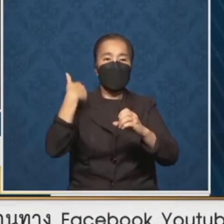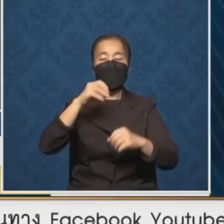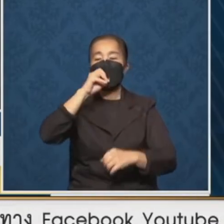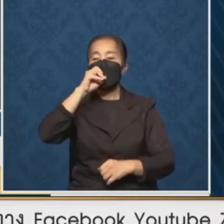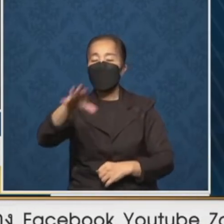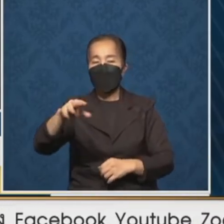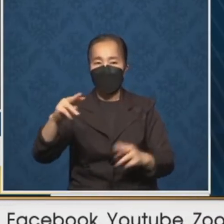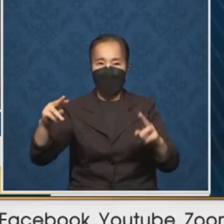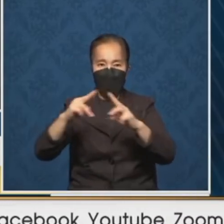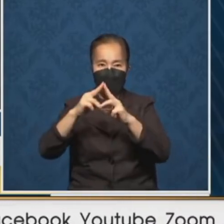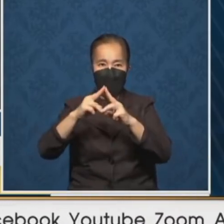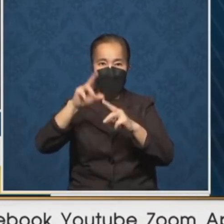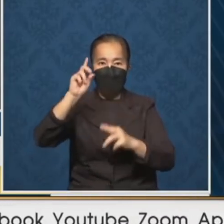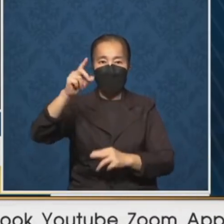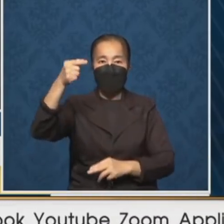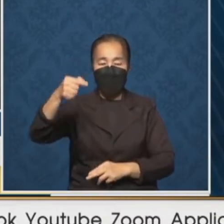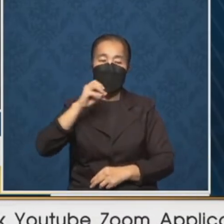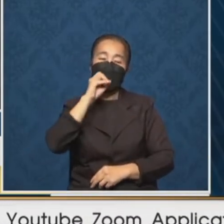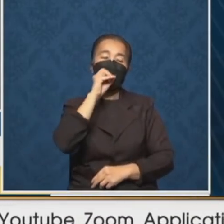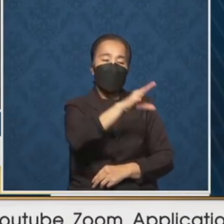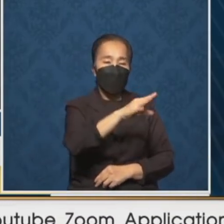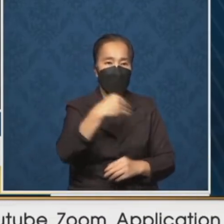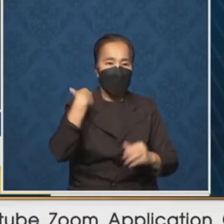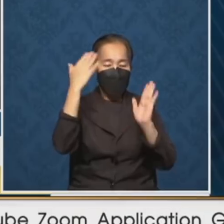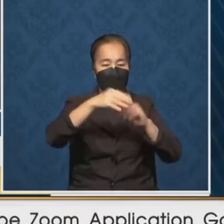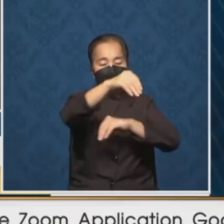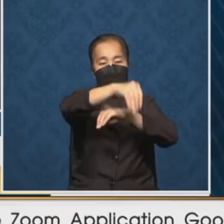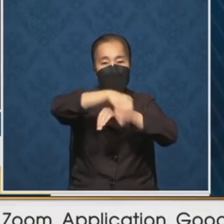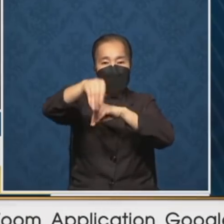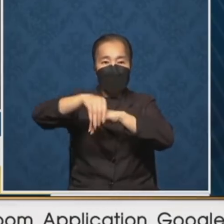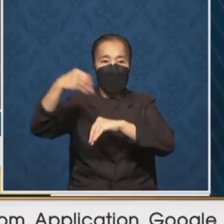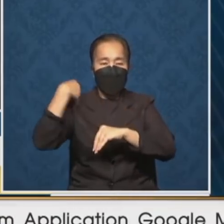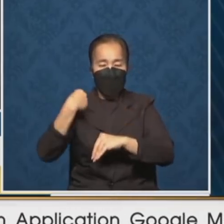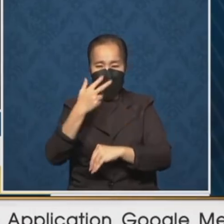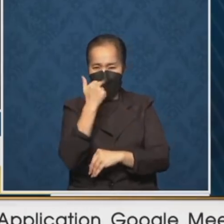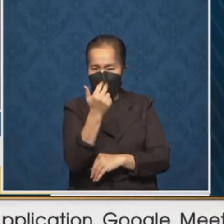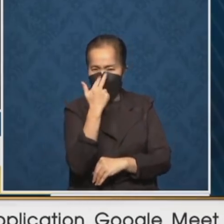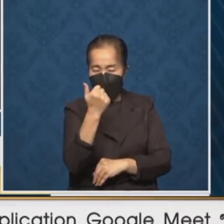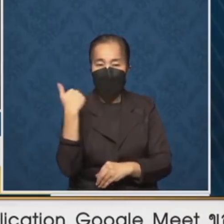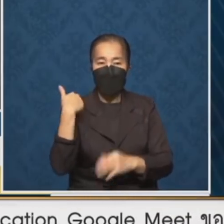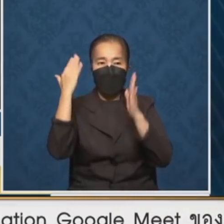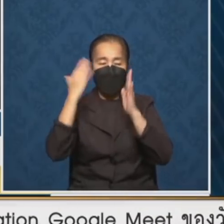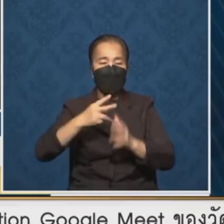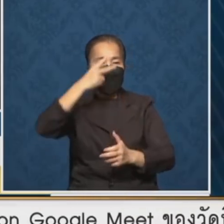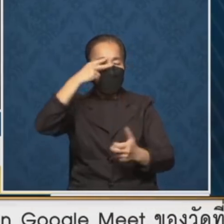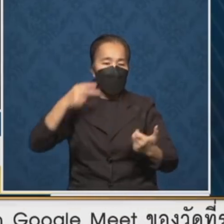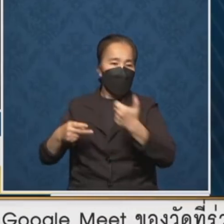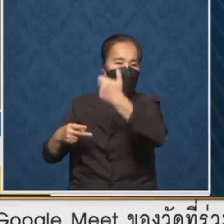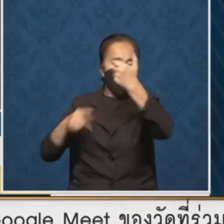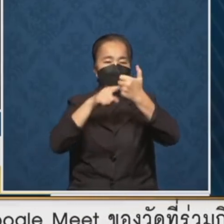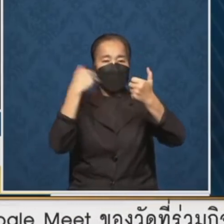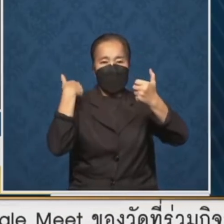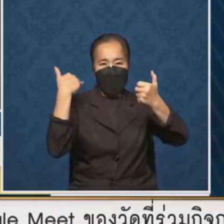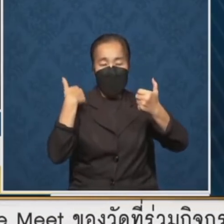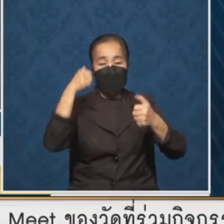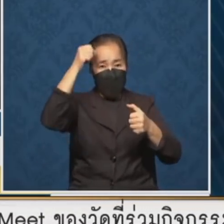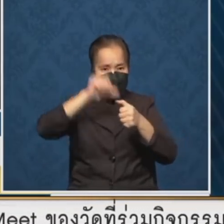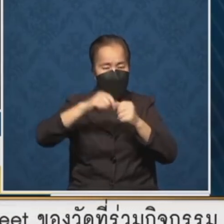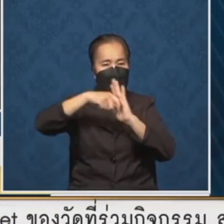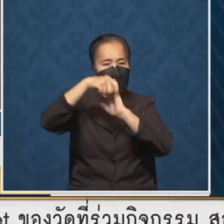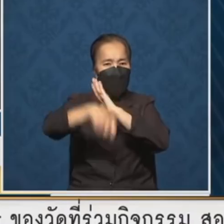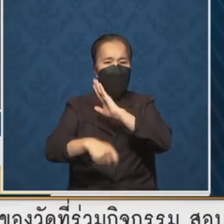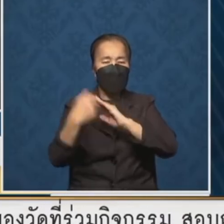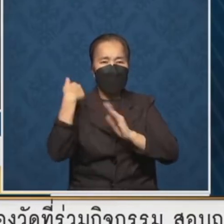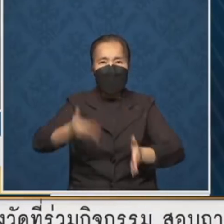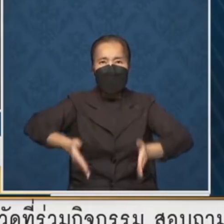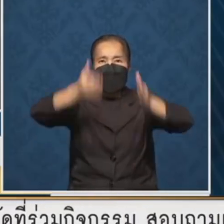ไปที่กระทรวงดีอีแจ้งเตือนคนที่อยู่ใกล้เคียงตามลบคลิปที่คนร้ายเปิดขึ้นมาใหม่เรื่อยๆและ Facebook ยัง